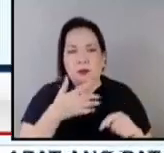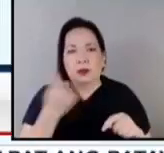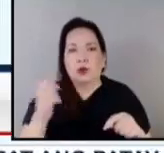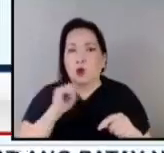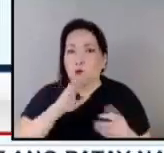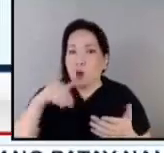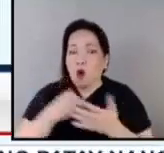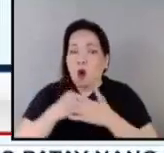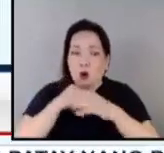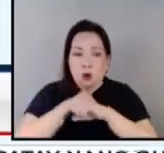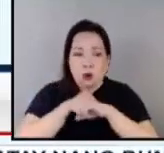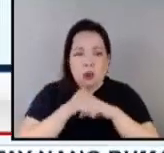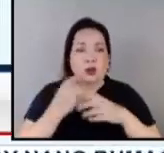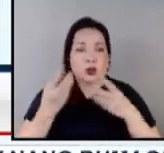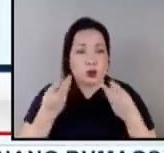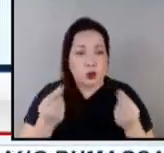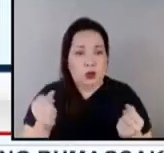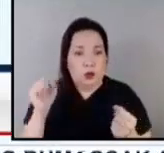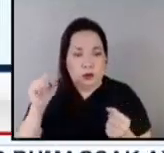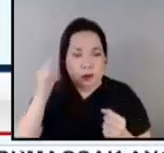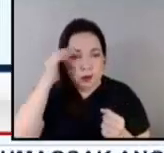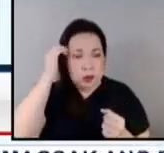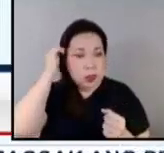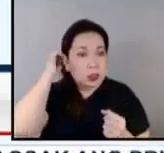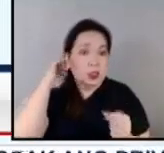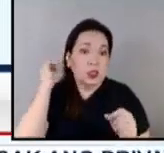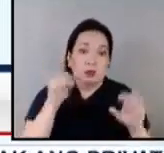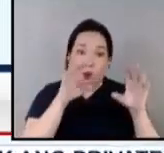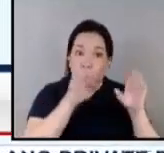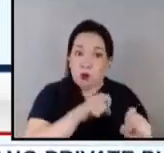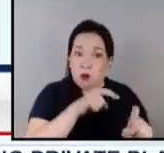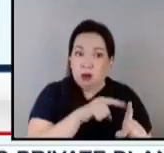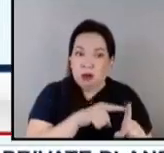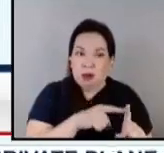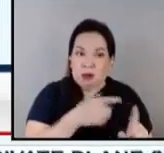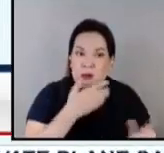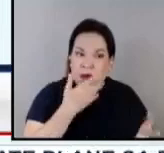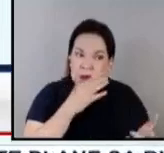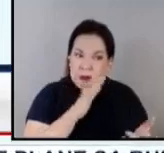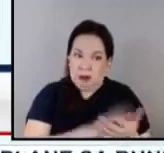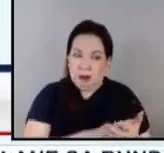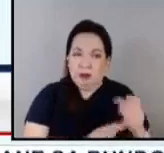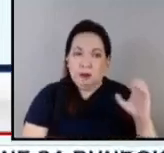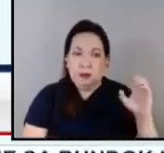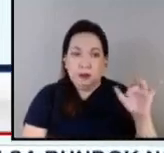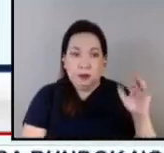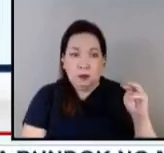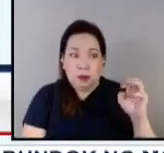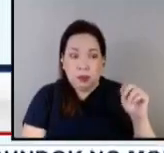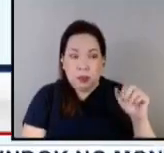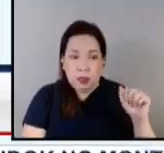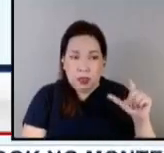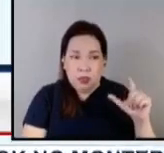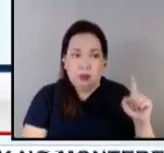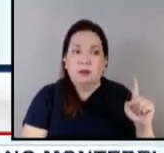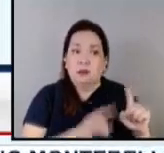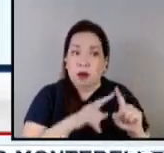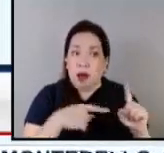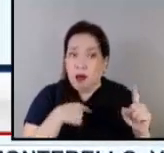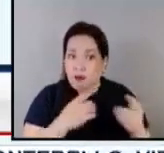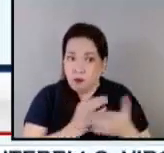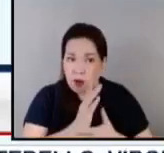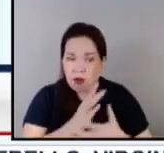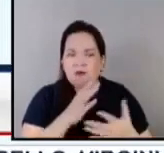addressed. Kung criminal man yung nag-pong, kung may karapatan siya, dapat i-address din. But definitely, we will do